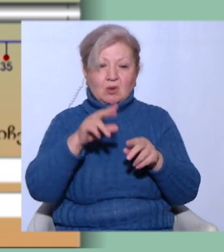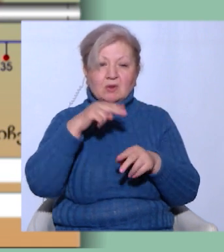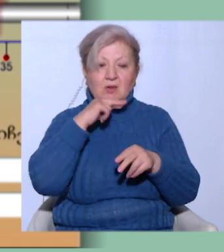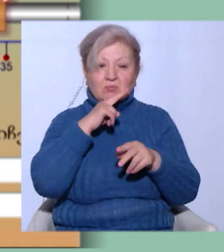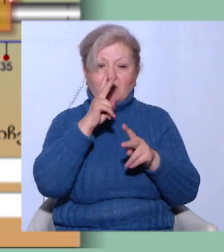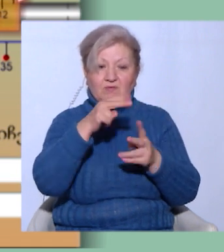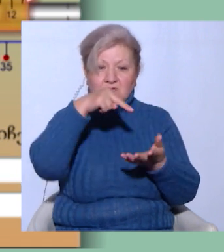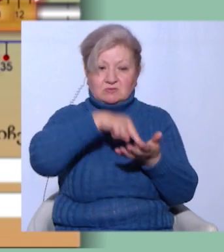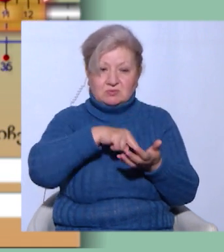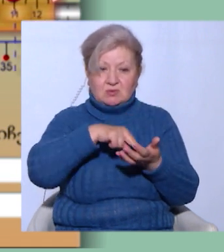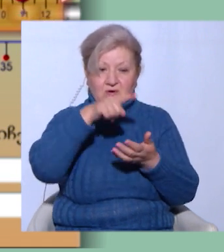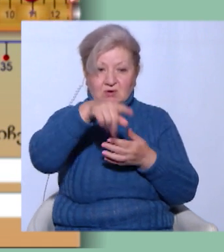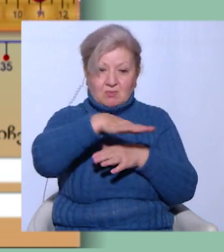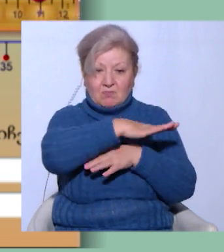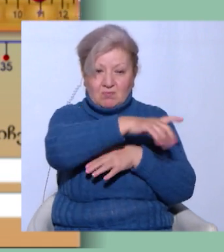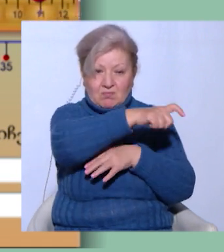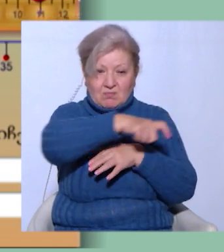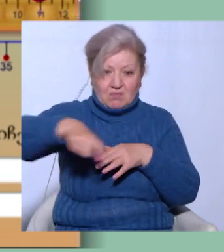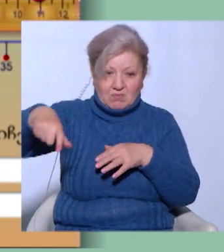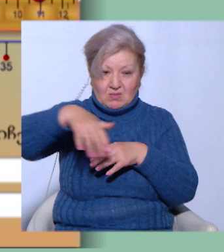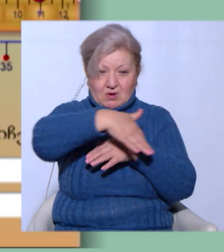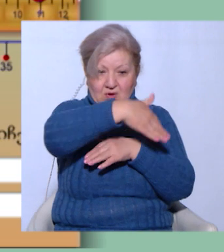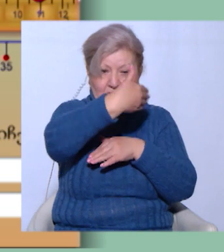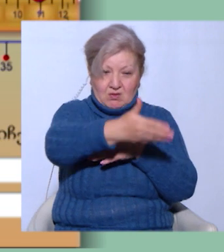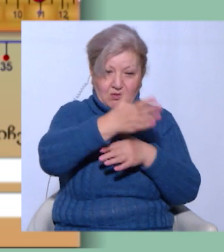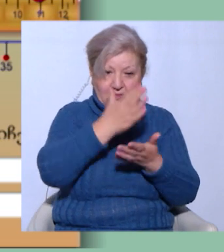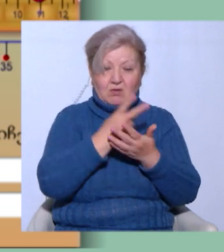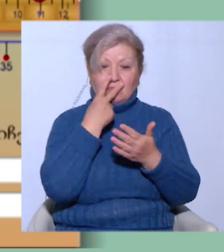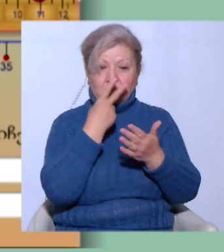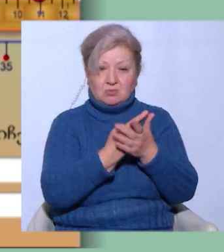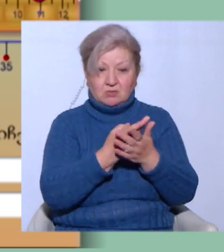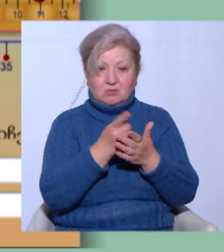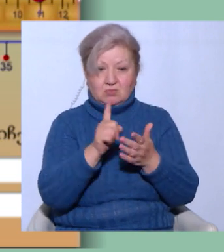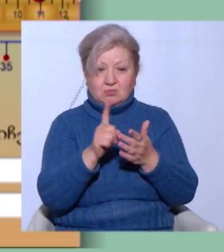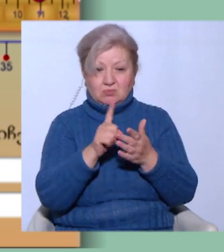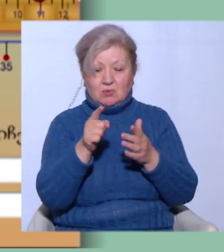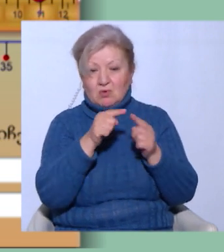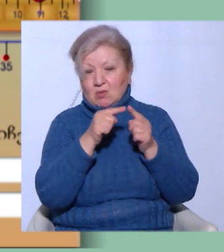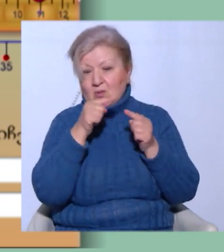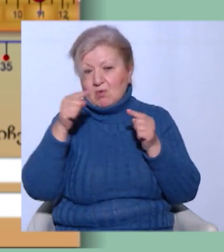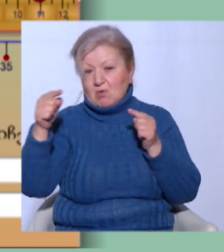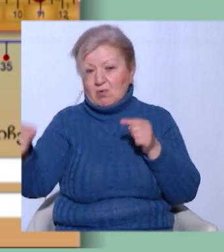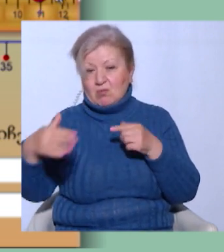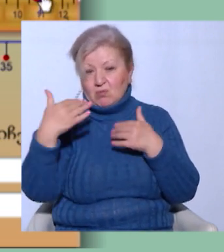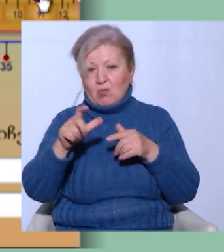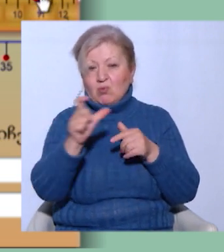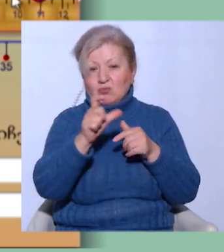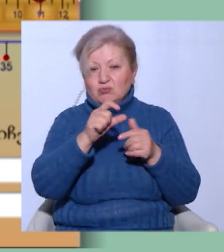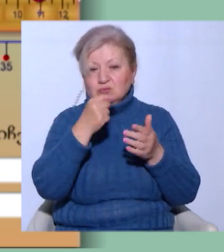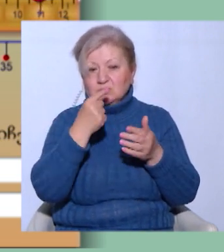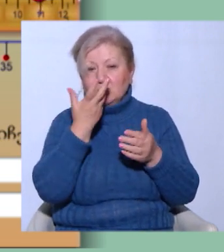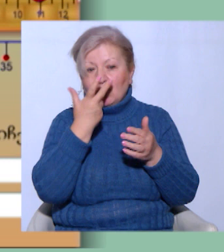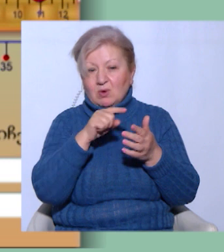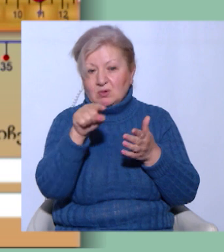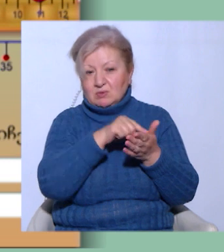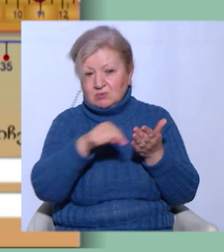რომელიც დგას ბაქანზე, ხედავს საერთოდ სხვა სურათს, რომ მისგან აი ესეთ დიდ მანძილზე,